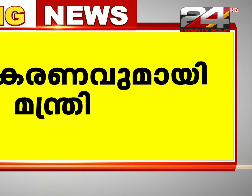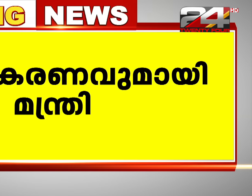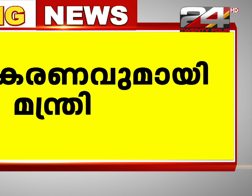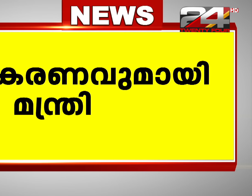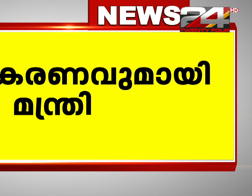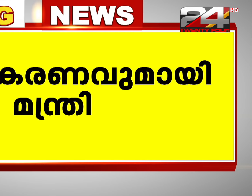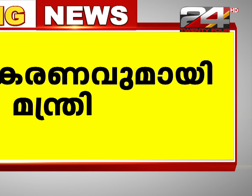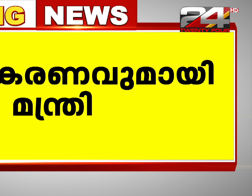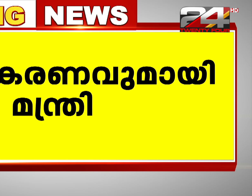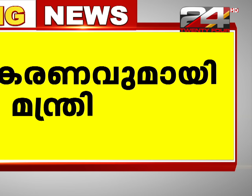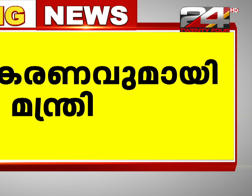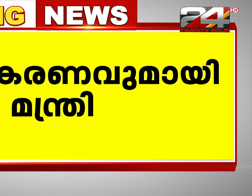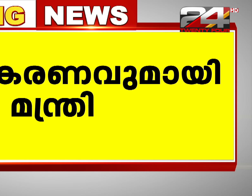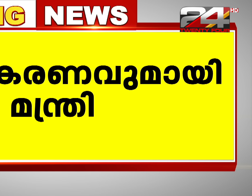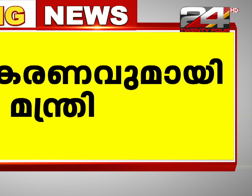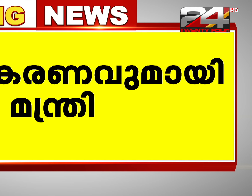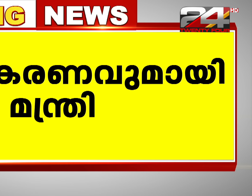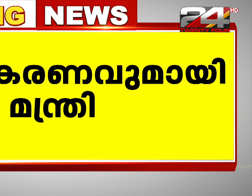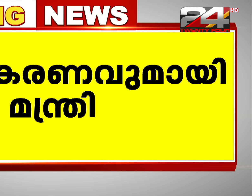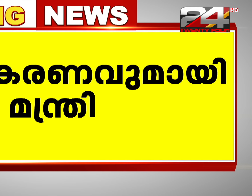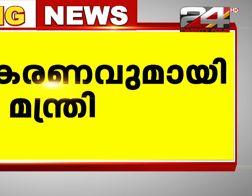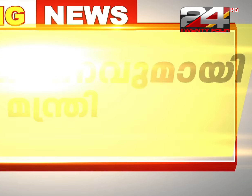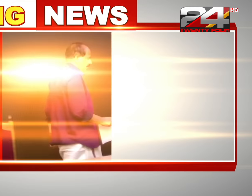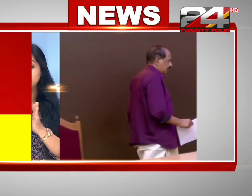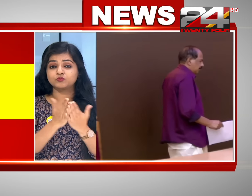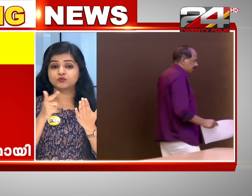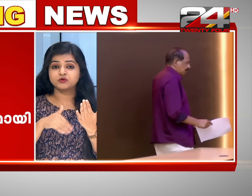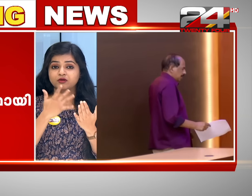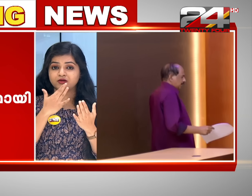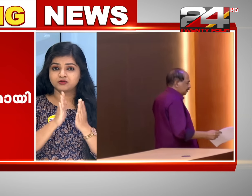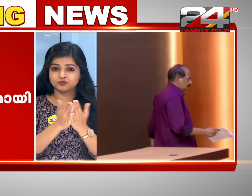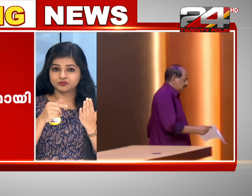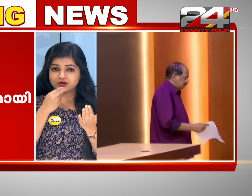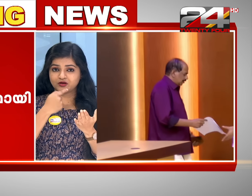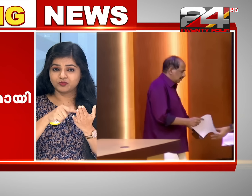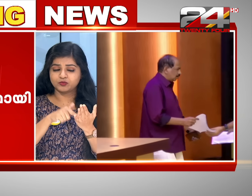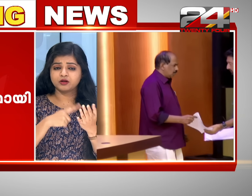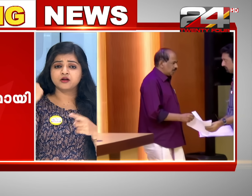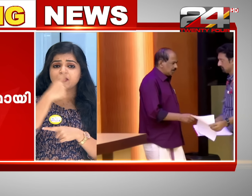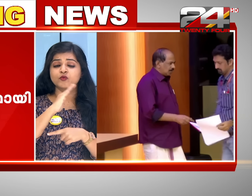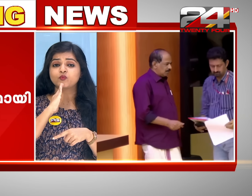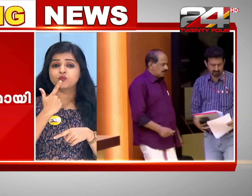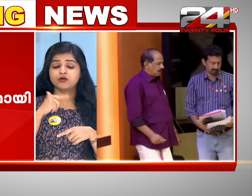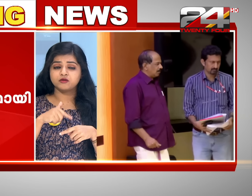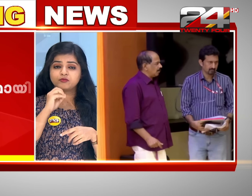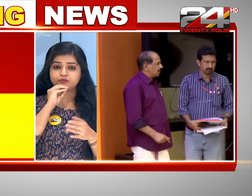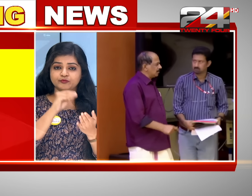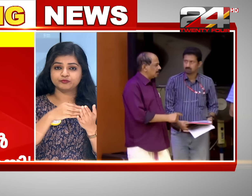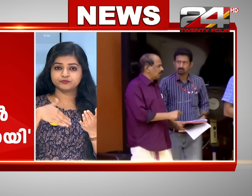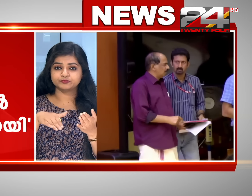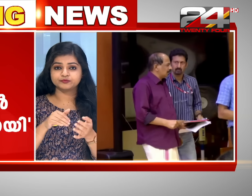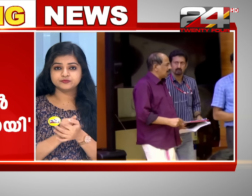മറ്റന്നാളത്തെയും സ്ഥിതി കൂടി കണക്കിലെടുത്താകും മറ്റു കാർഡ് ഉടമകൾക്ക് എന്നത്തേക്ക് ഈ ദിവസം നിശ്ചയിക്കണം എന്നുള്ള കാര്യത്തിൽ തീരുമാനം ഉണ്ടാവുക